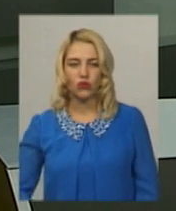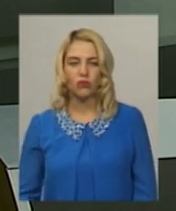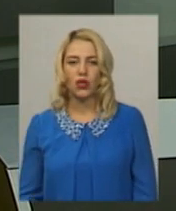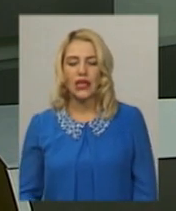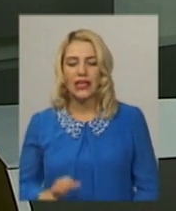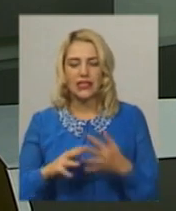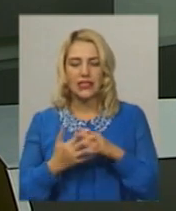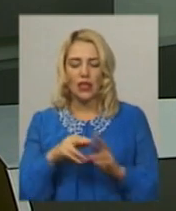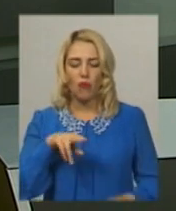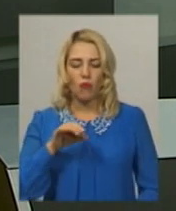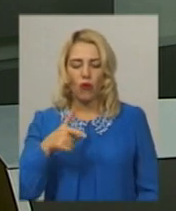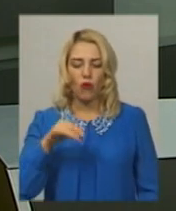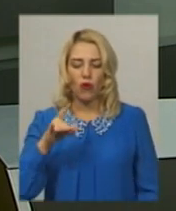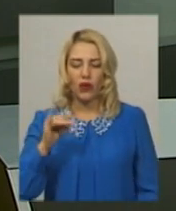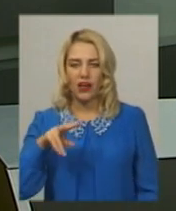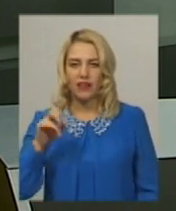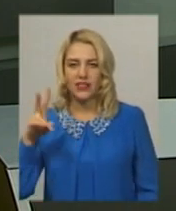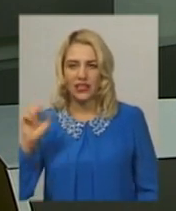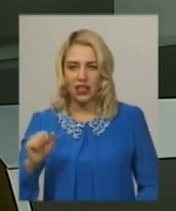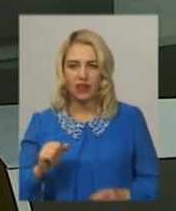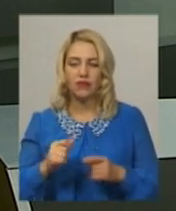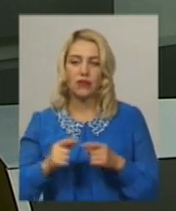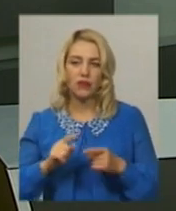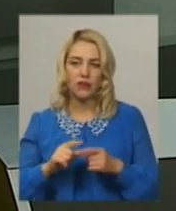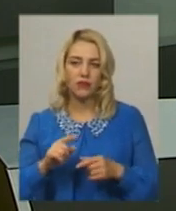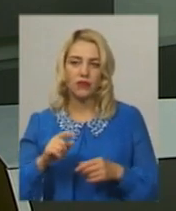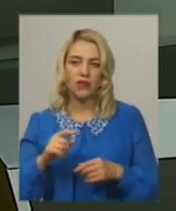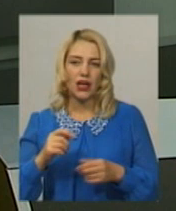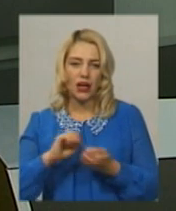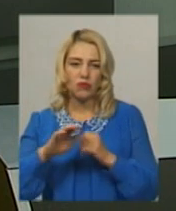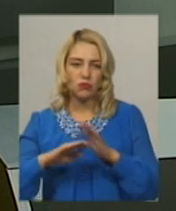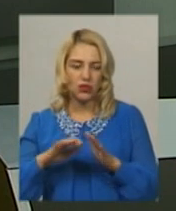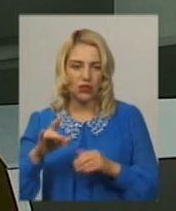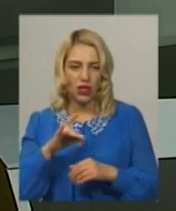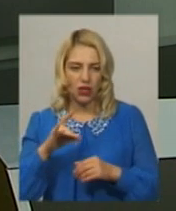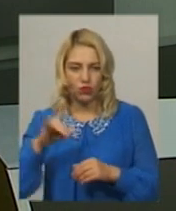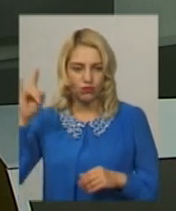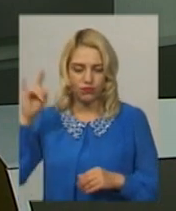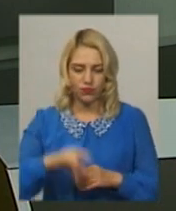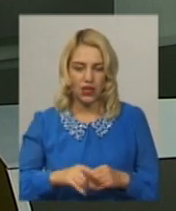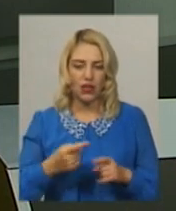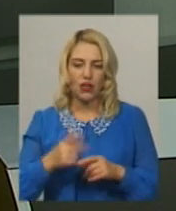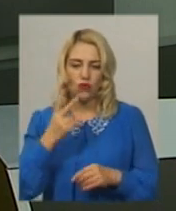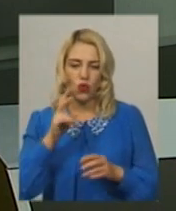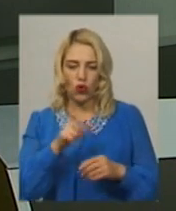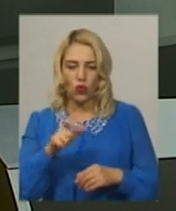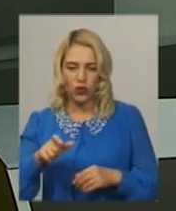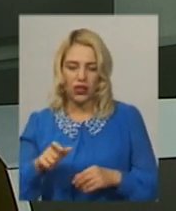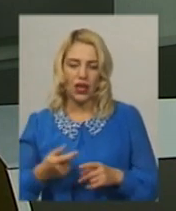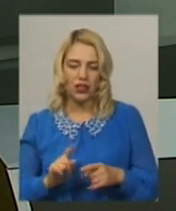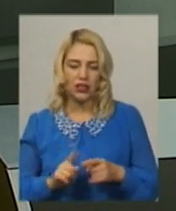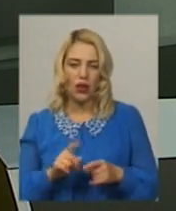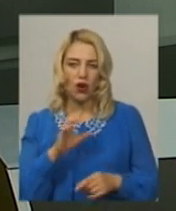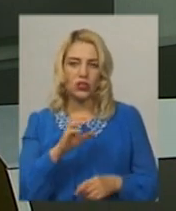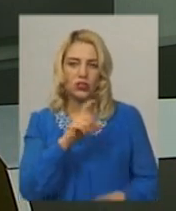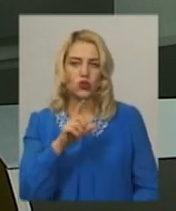У селі Погорилівка Завстанівського району упав дельтаплан на город місцевих жителів. Двоє людей травмувалися, їх доправили до